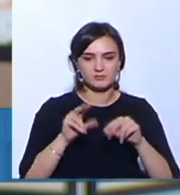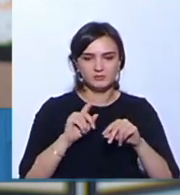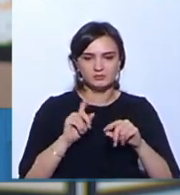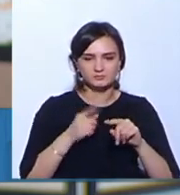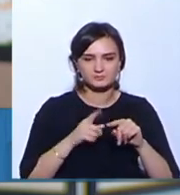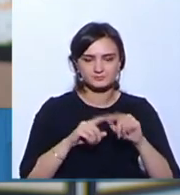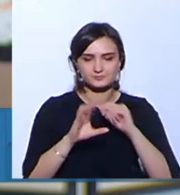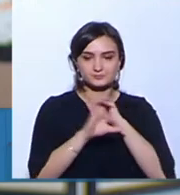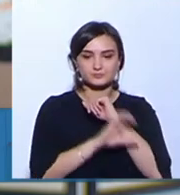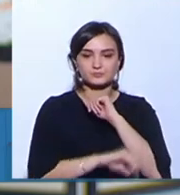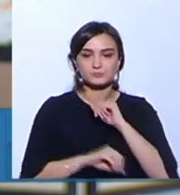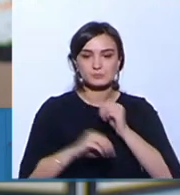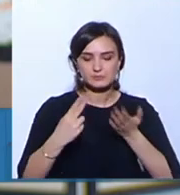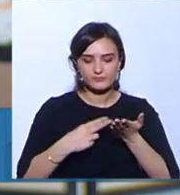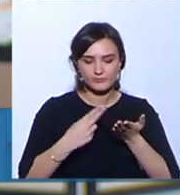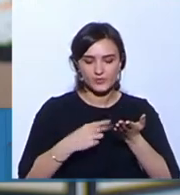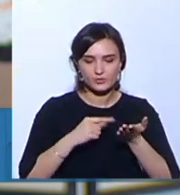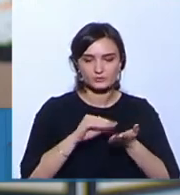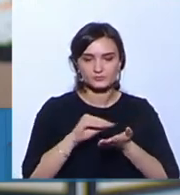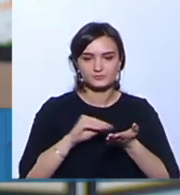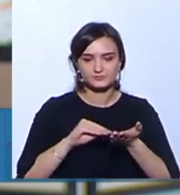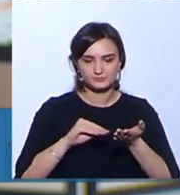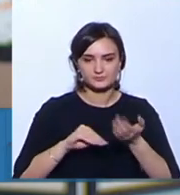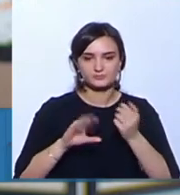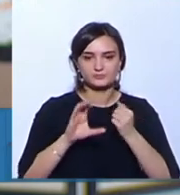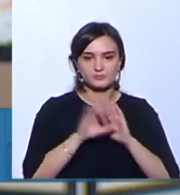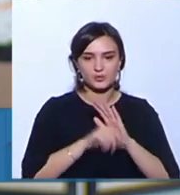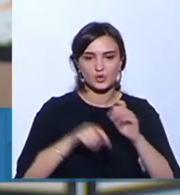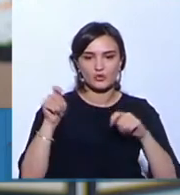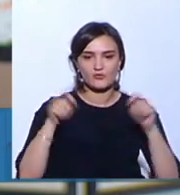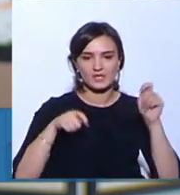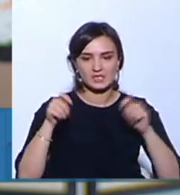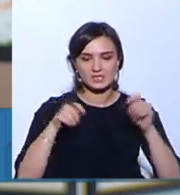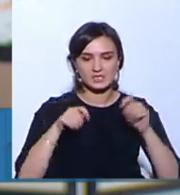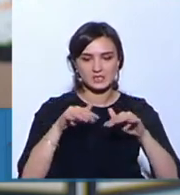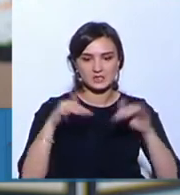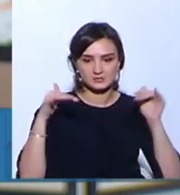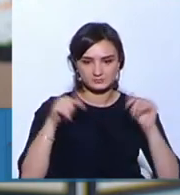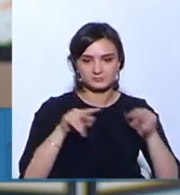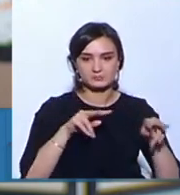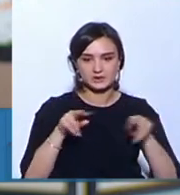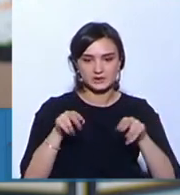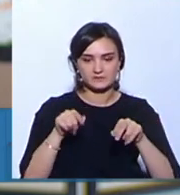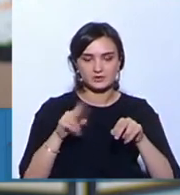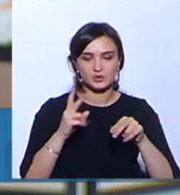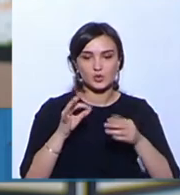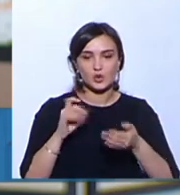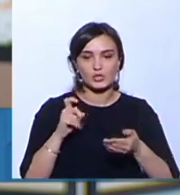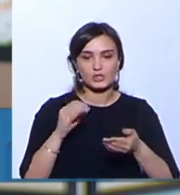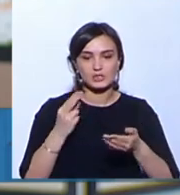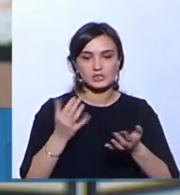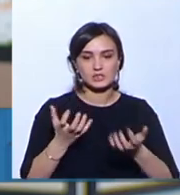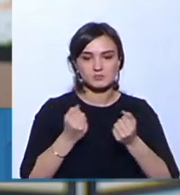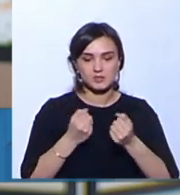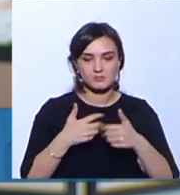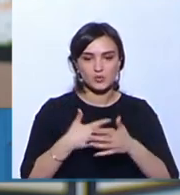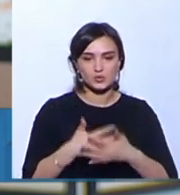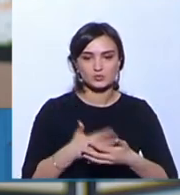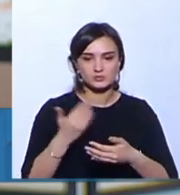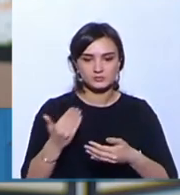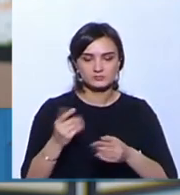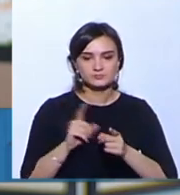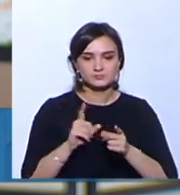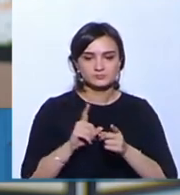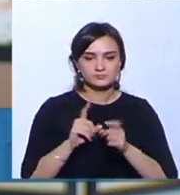რომ ბოლო გაიდლაინის მიხედვით და ბოლო კონფერენციის მიხედვით კოლხიცინის მიღება ორსულისთვისაც